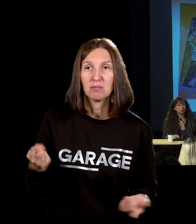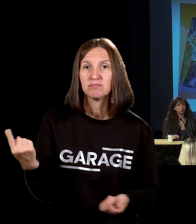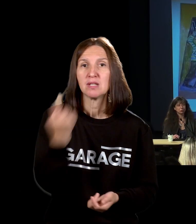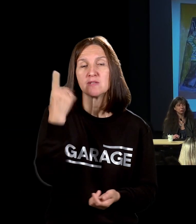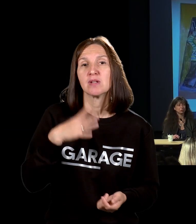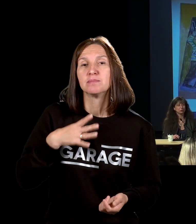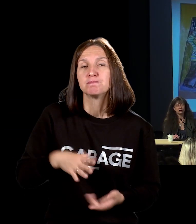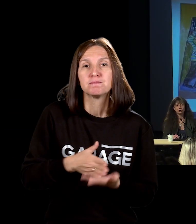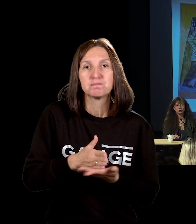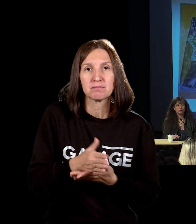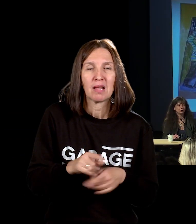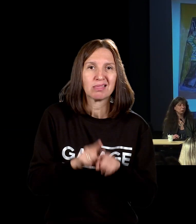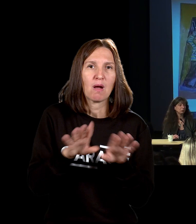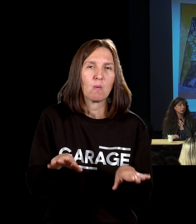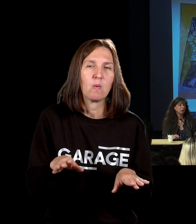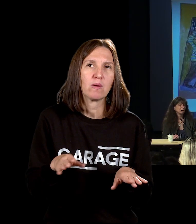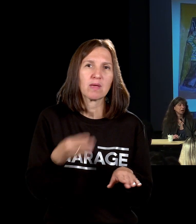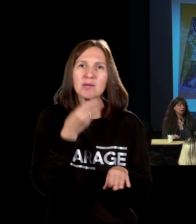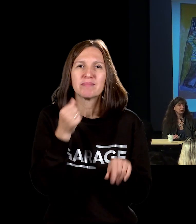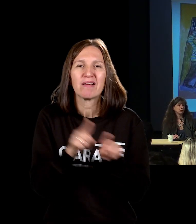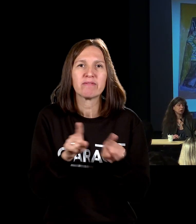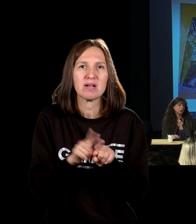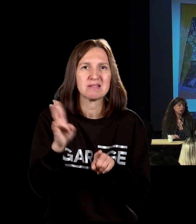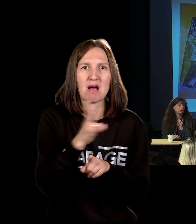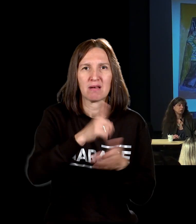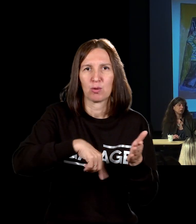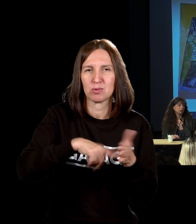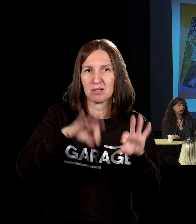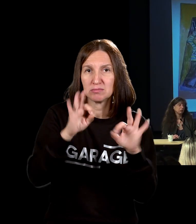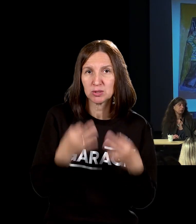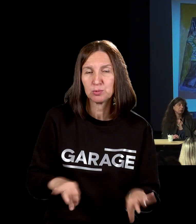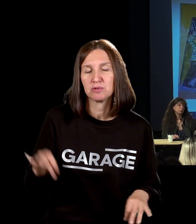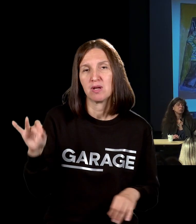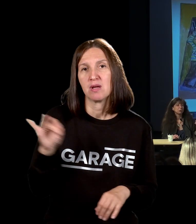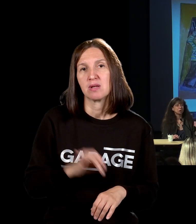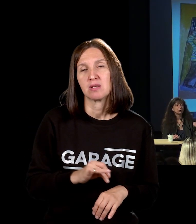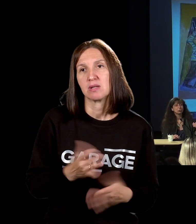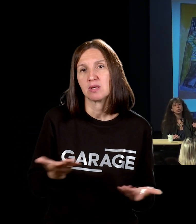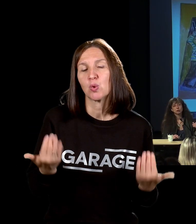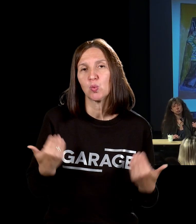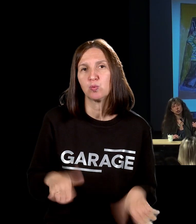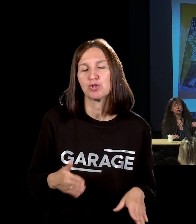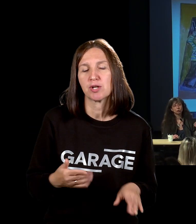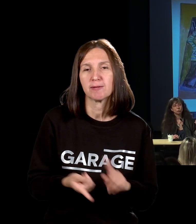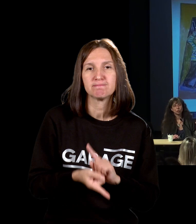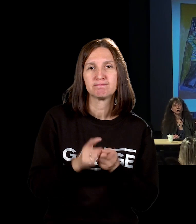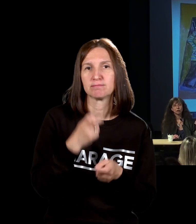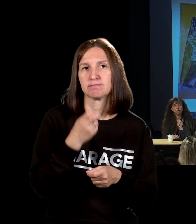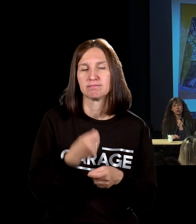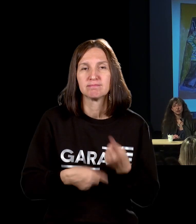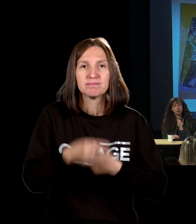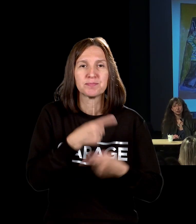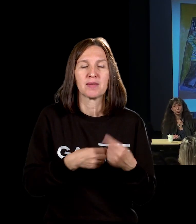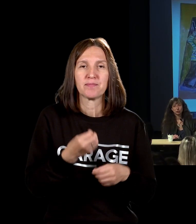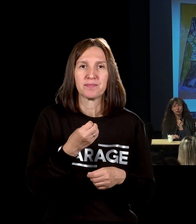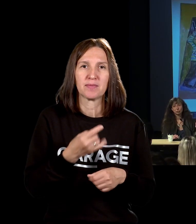остается, это делать вот такое вот квазирелигиозное искусство и возвращаться к в общем, уже к пародии, почти что к пародии